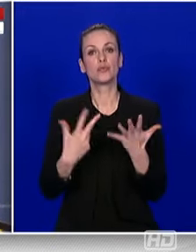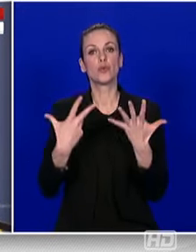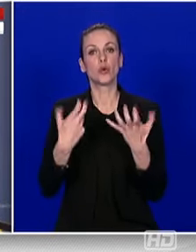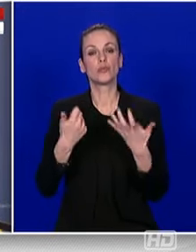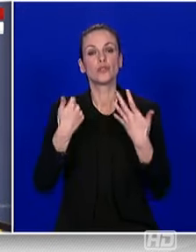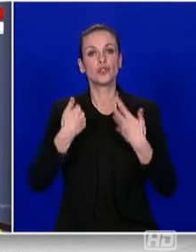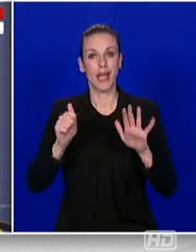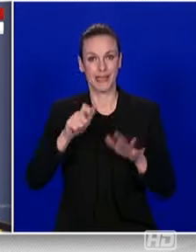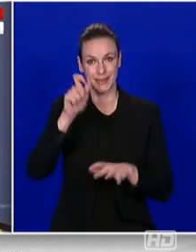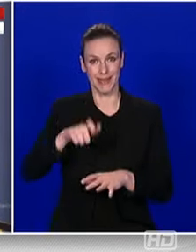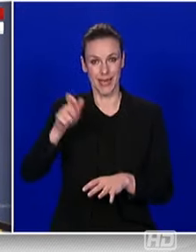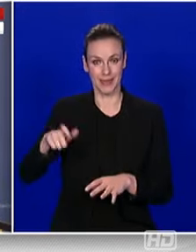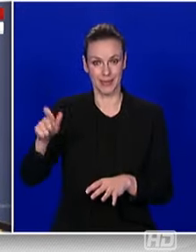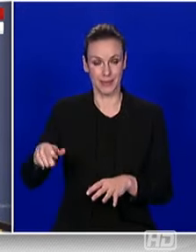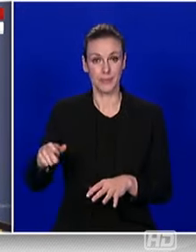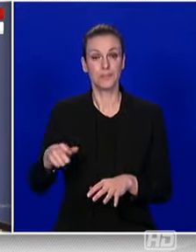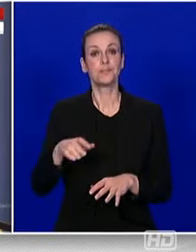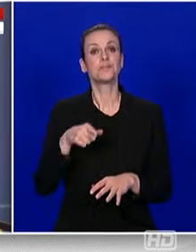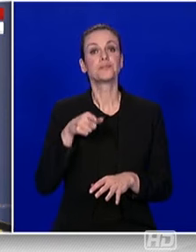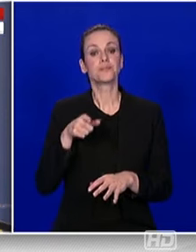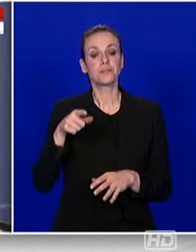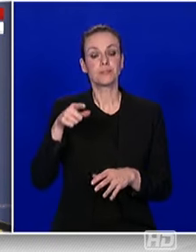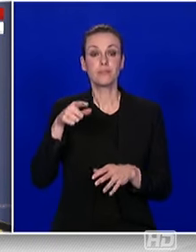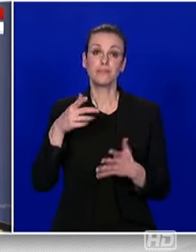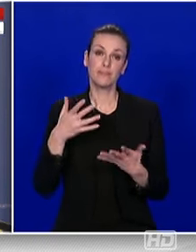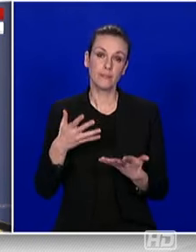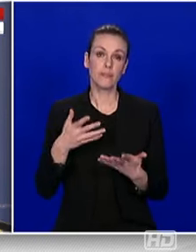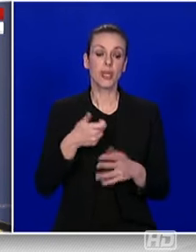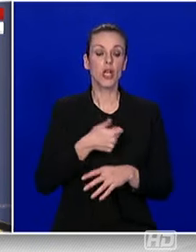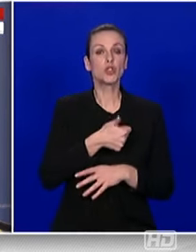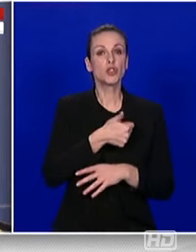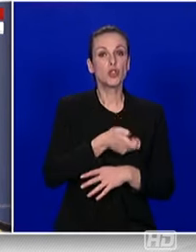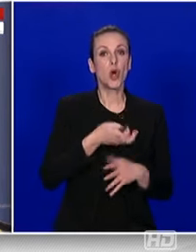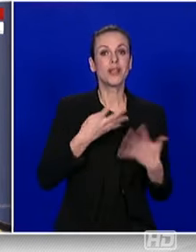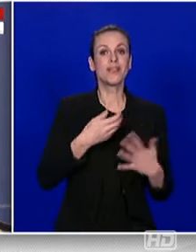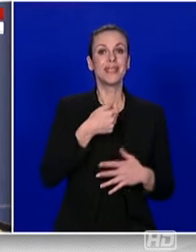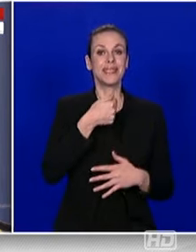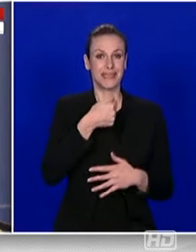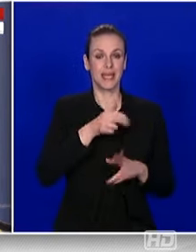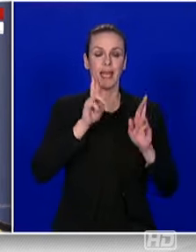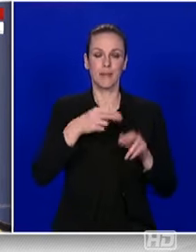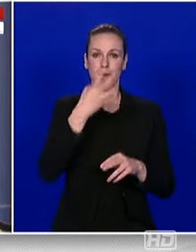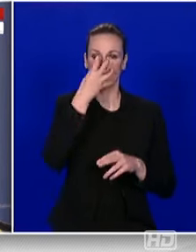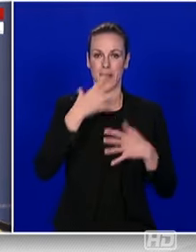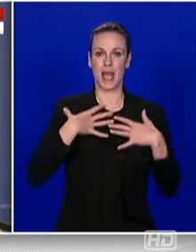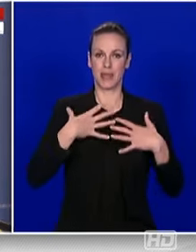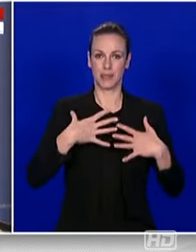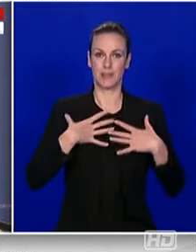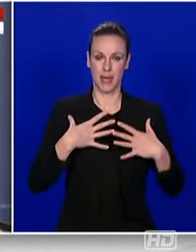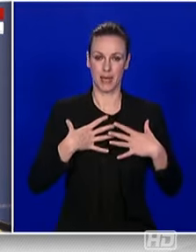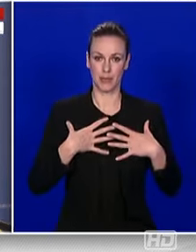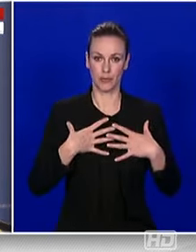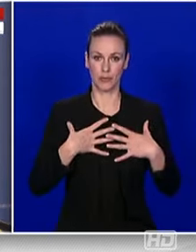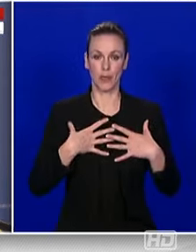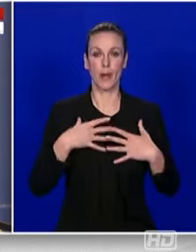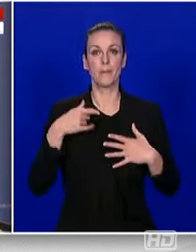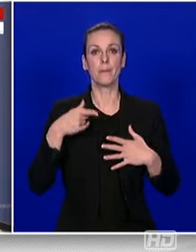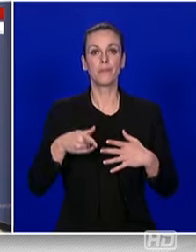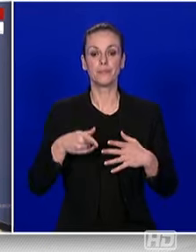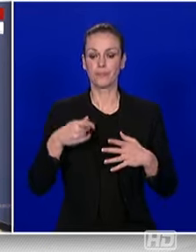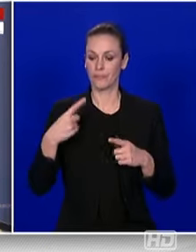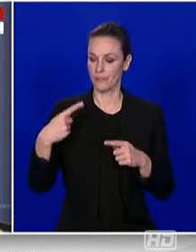1.816 osoba, od kojih je evo 191 na respiratoru. U odnosu na